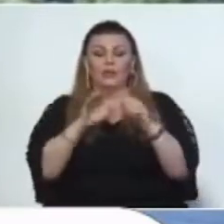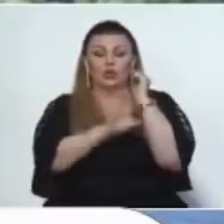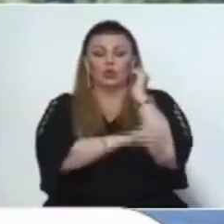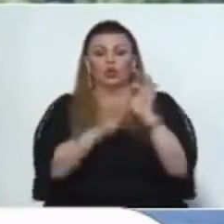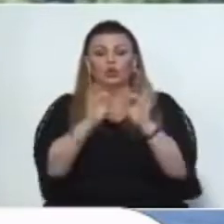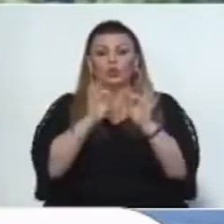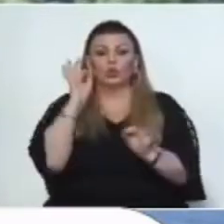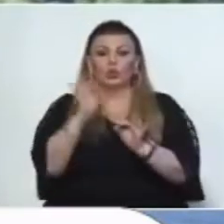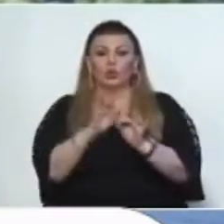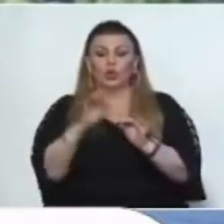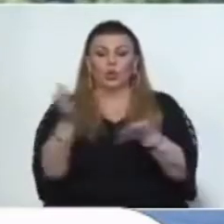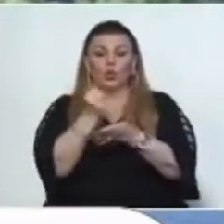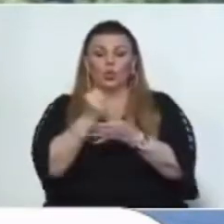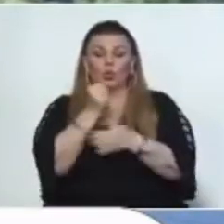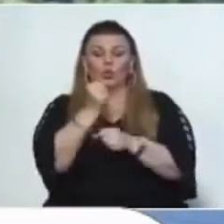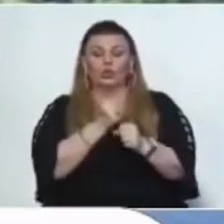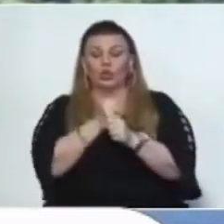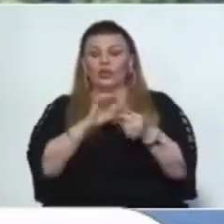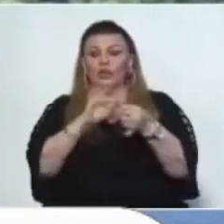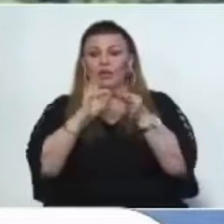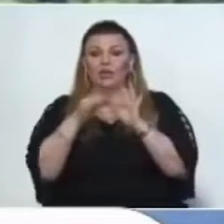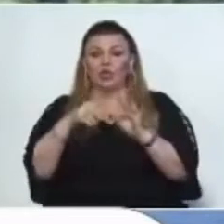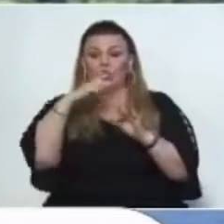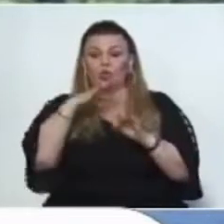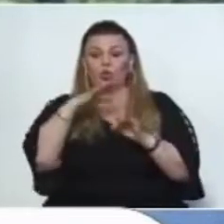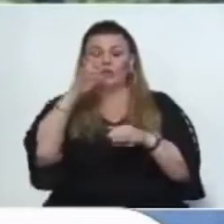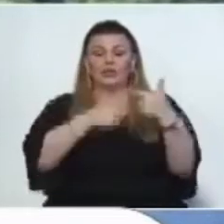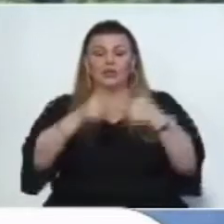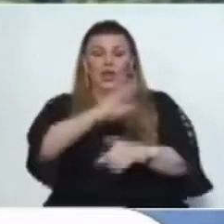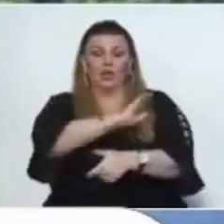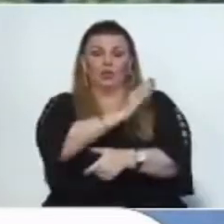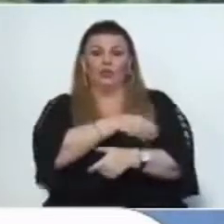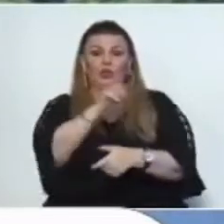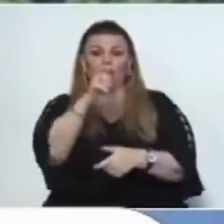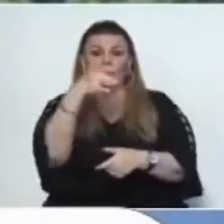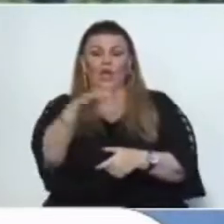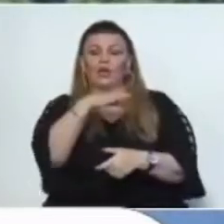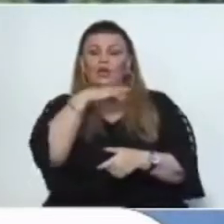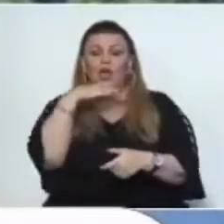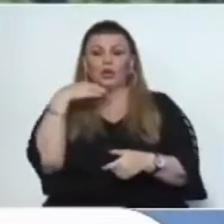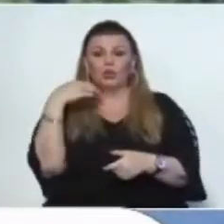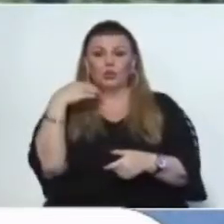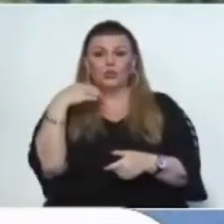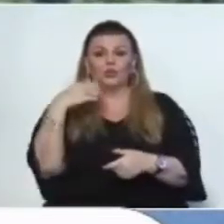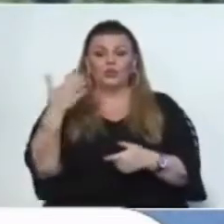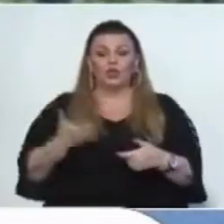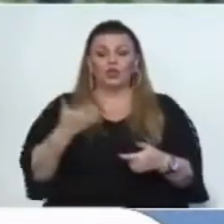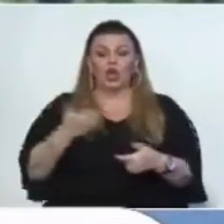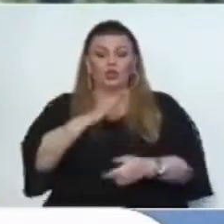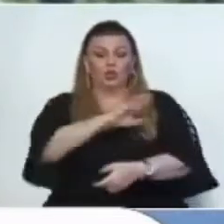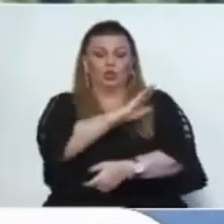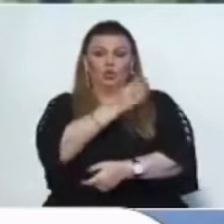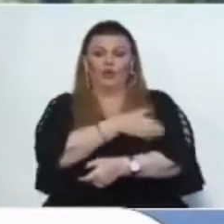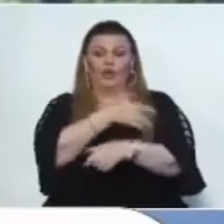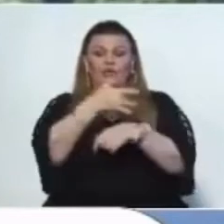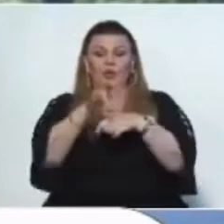sutkada uğurlu əməliyyatlar nəticəsində Rusiya Silahlı Qüvvələrinin 150-dən çox canlı qüvvəsi